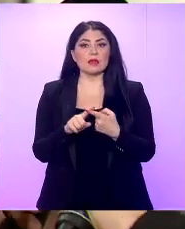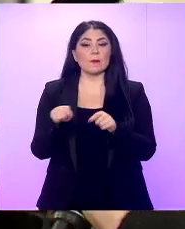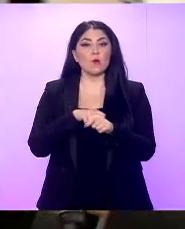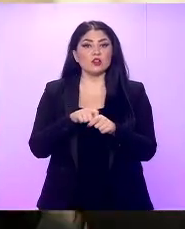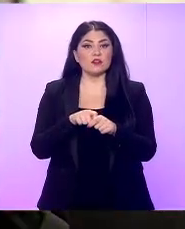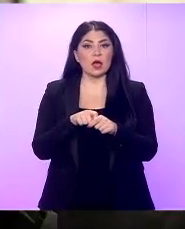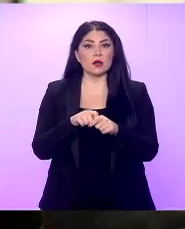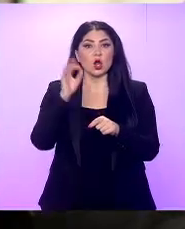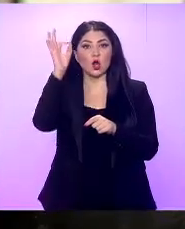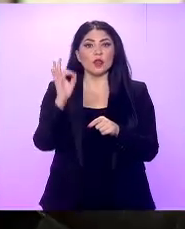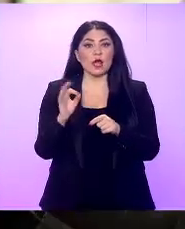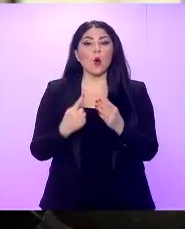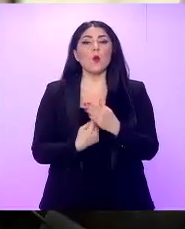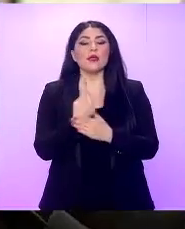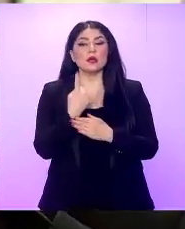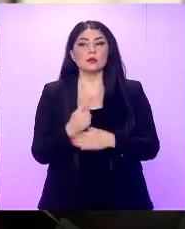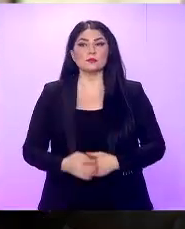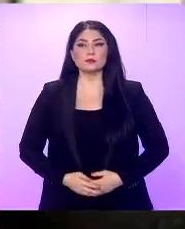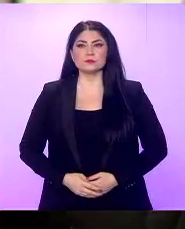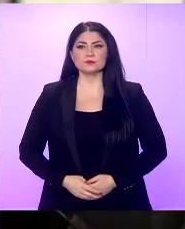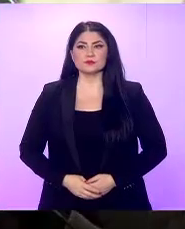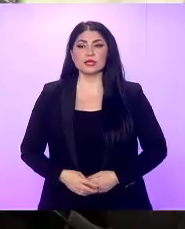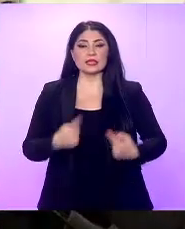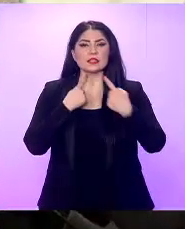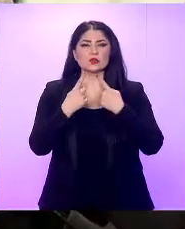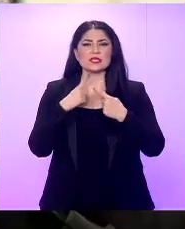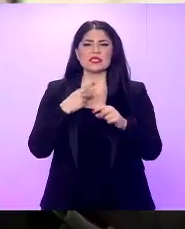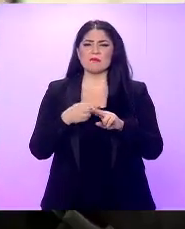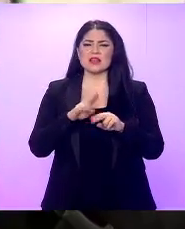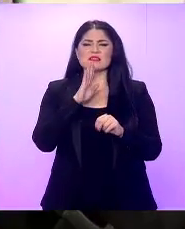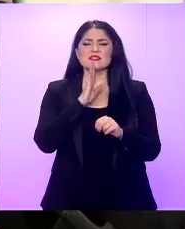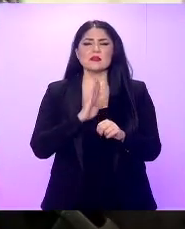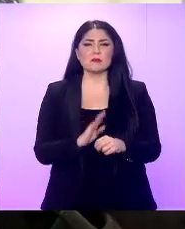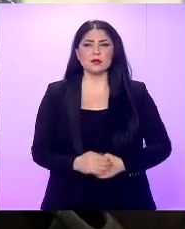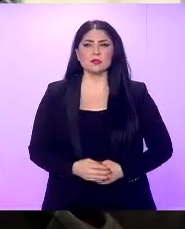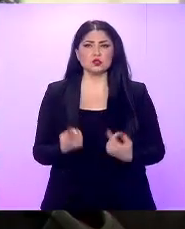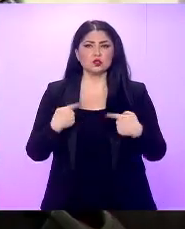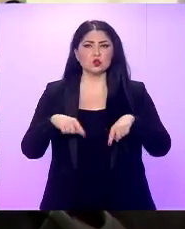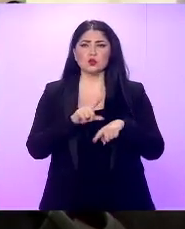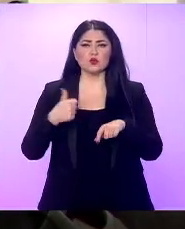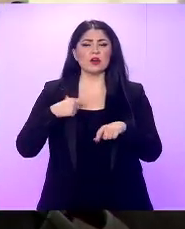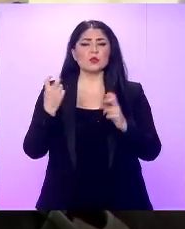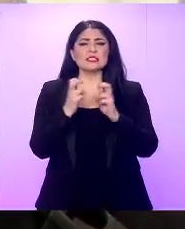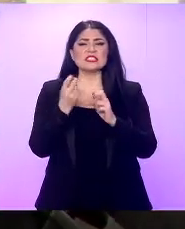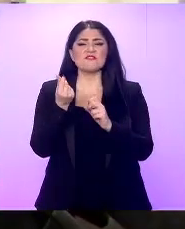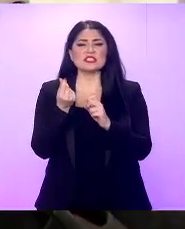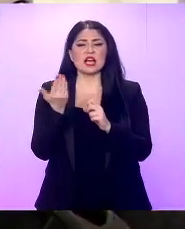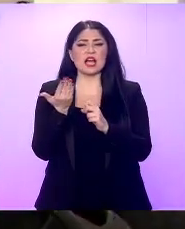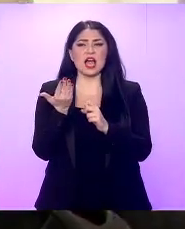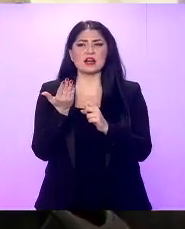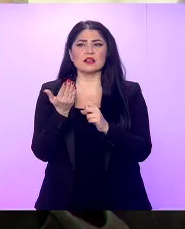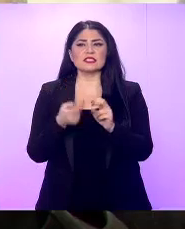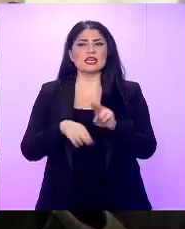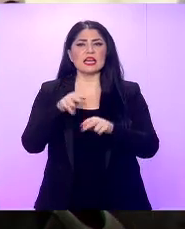modificarea cotei unice? Nu, discuția este mai simplă. Noi nu vrem un sistem fiscal care